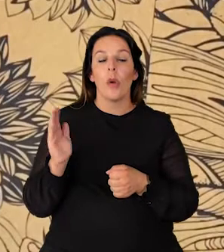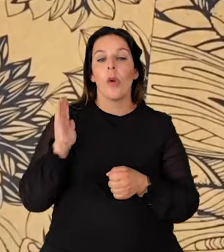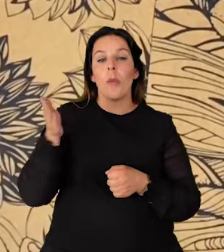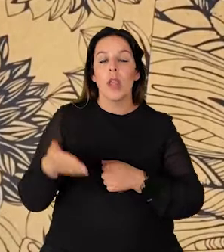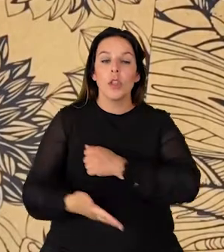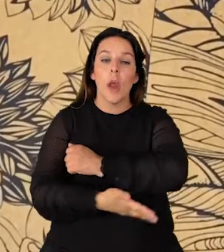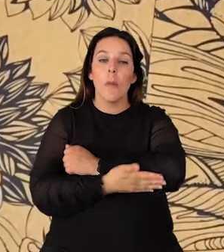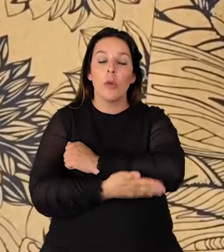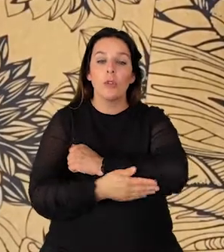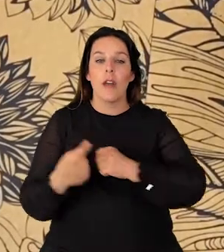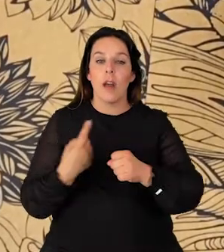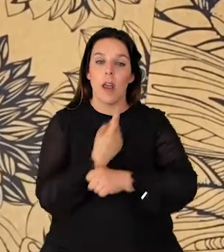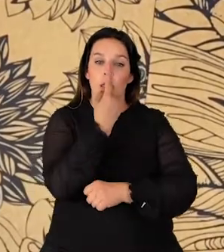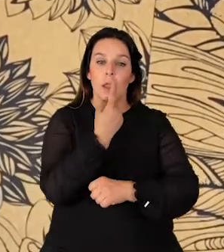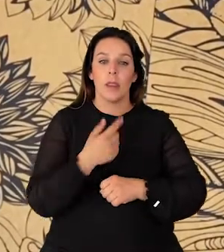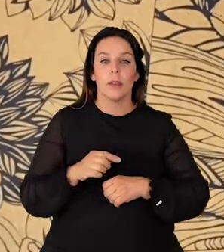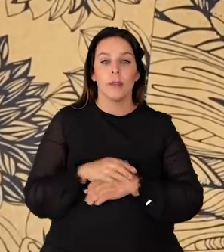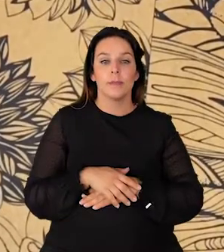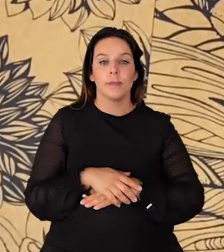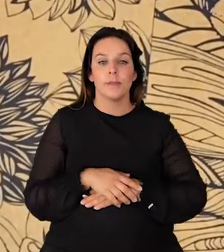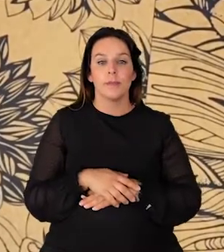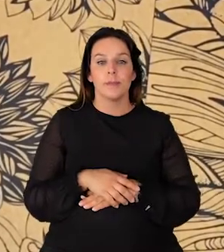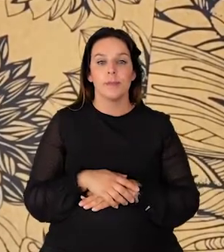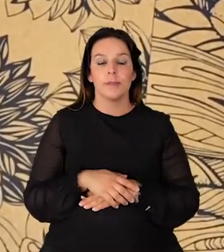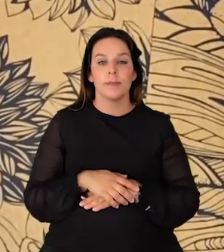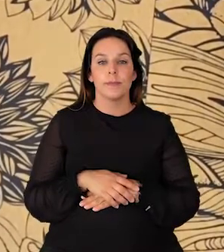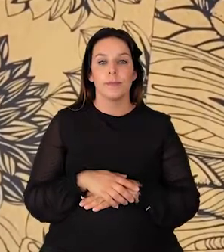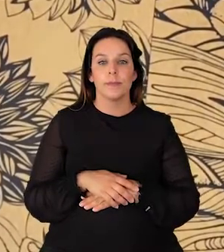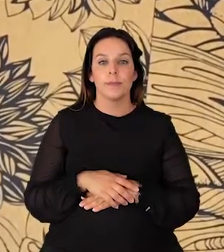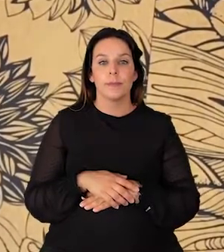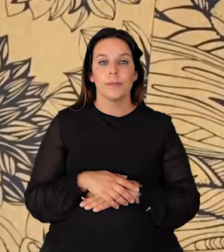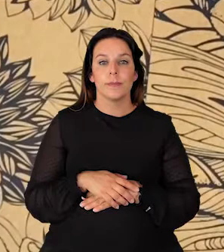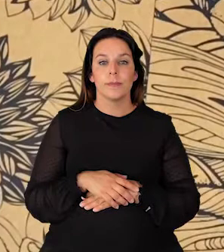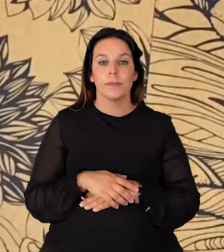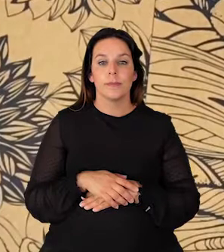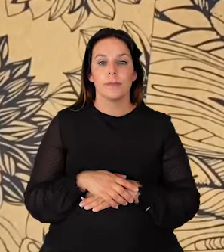trzymał naszą rakietę w pionie.